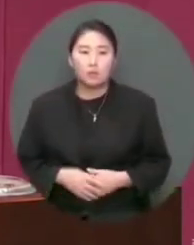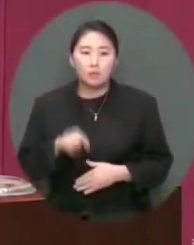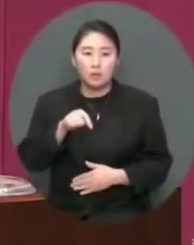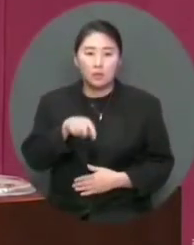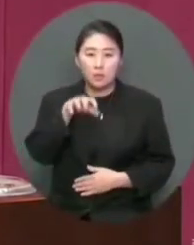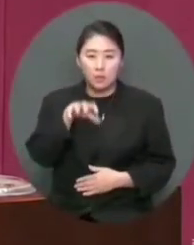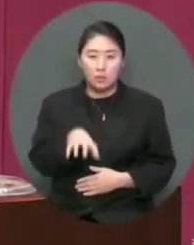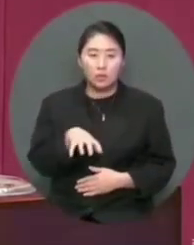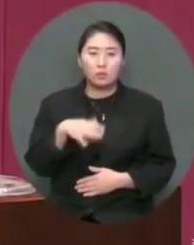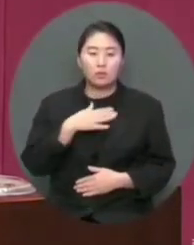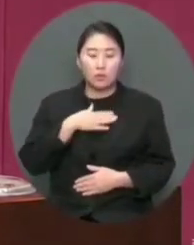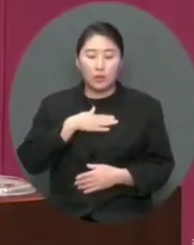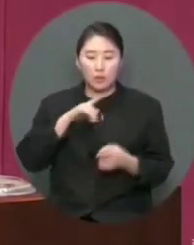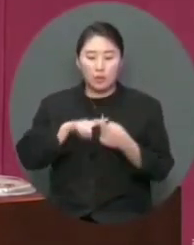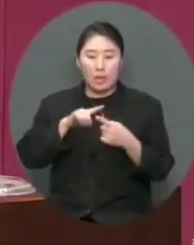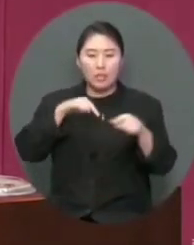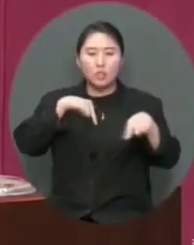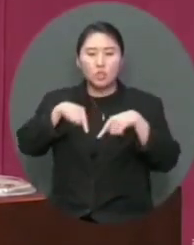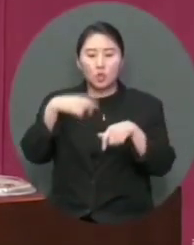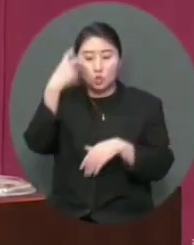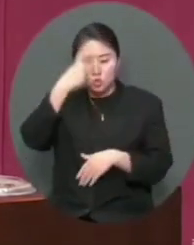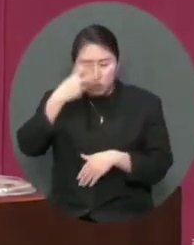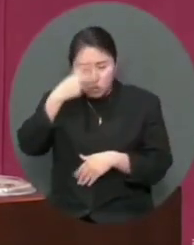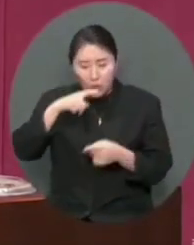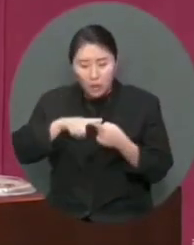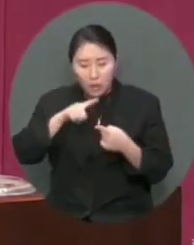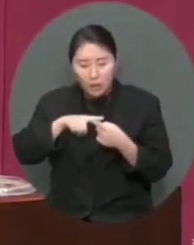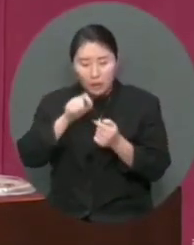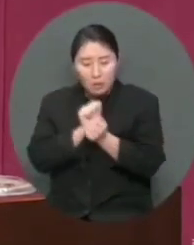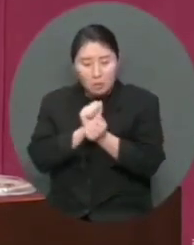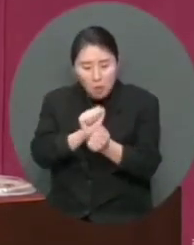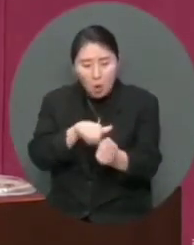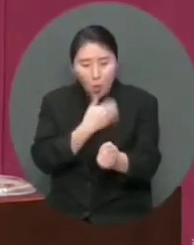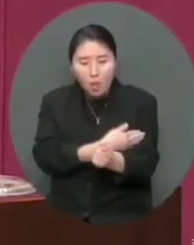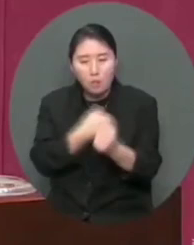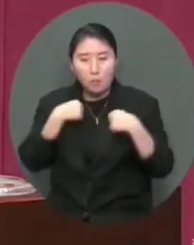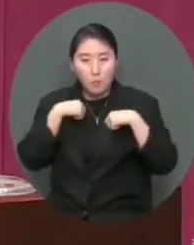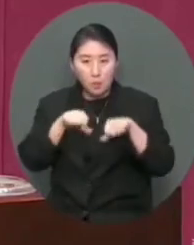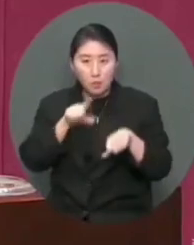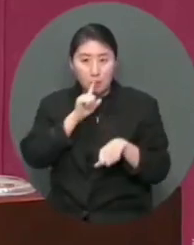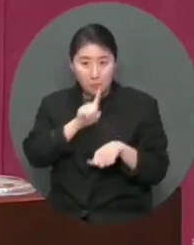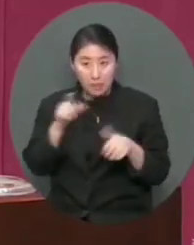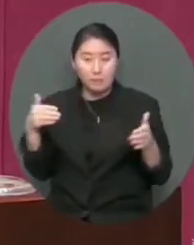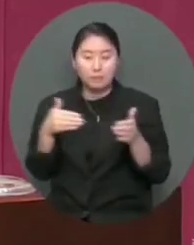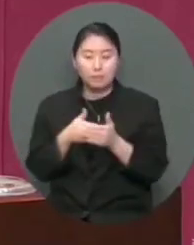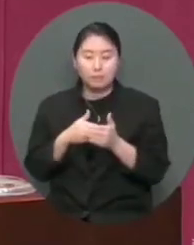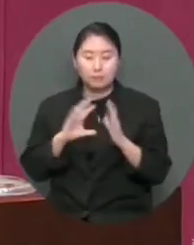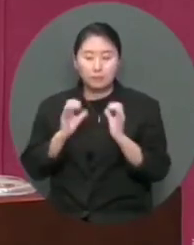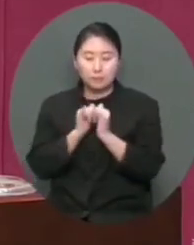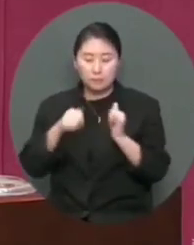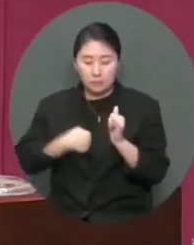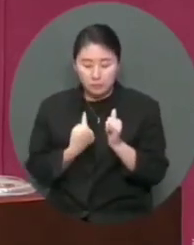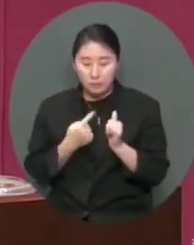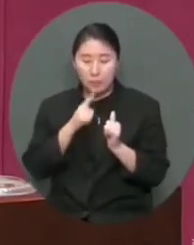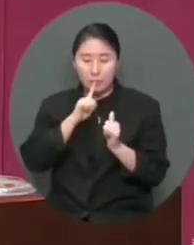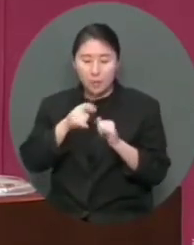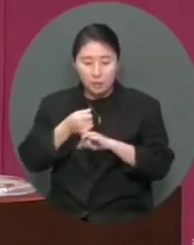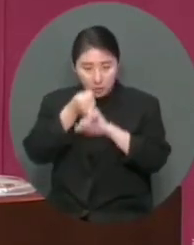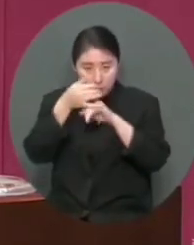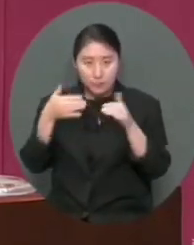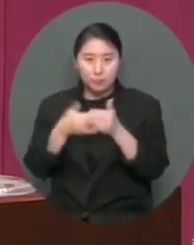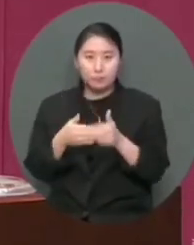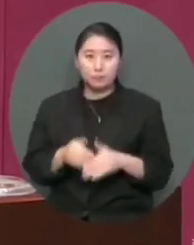자리에서 저에 대한 정치 수사에 대해서 불체포 권리를 포기하겠습니다라고 국민들께 자발적으로